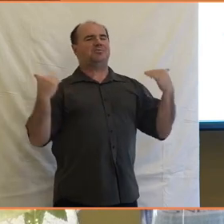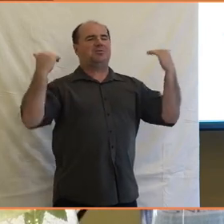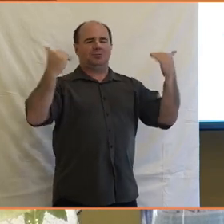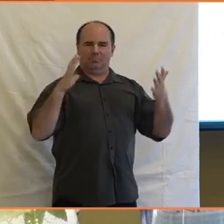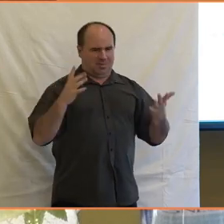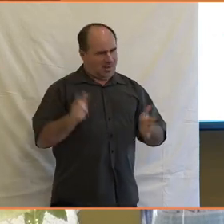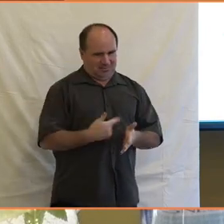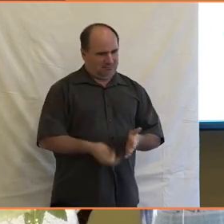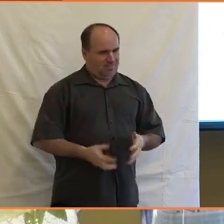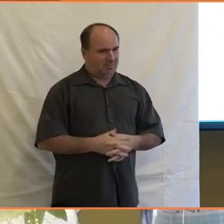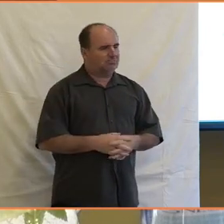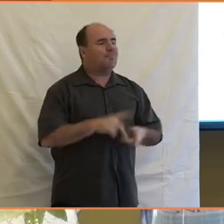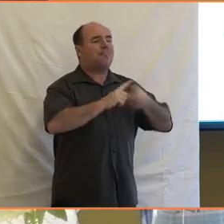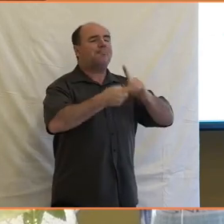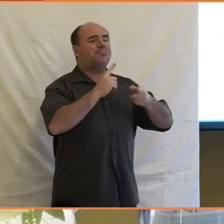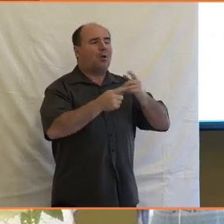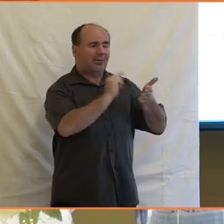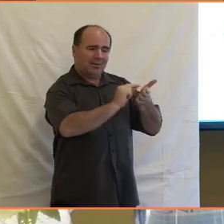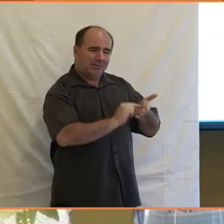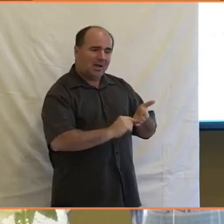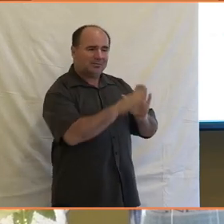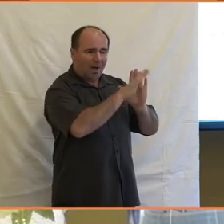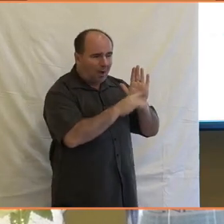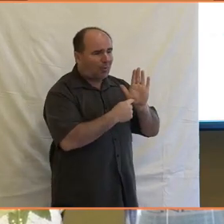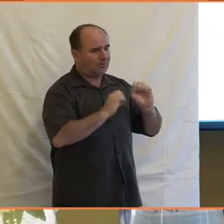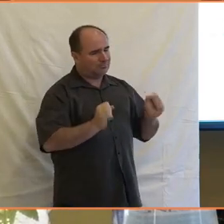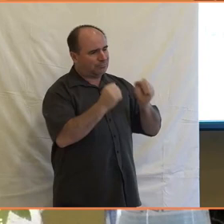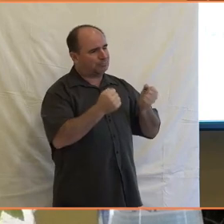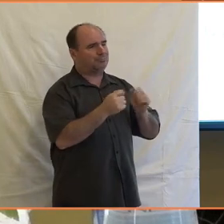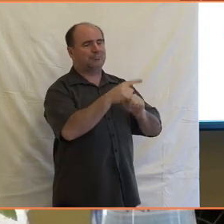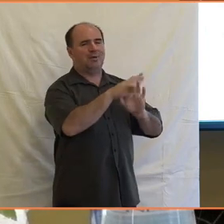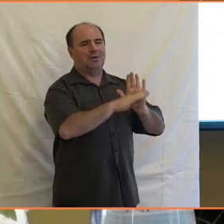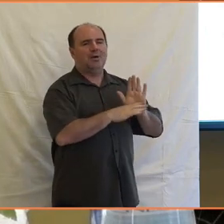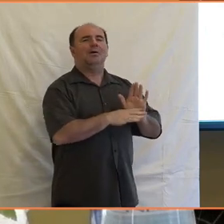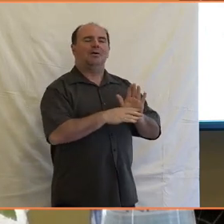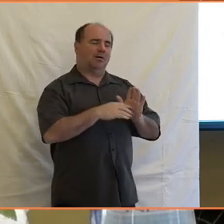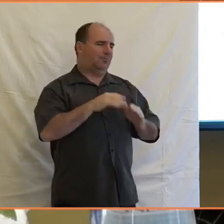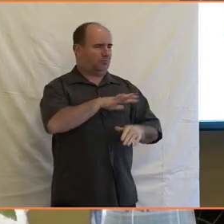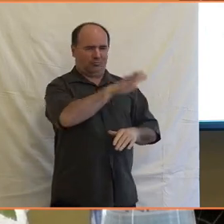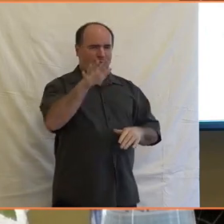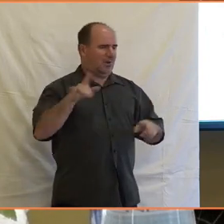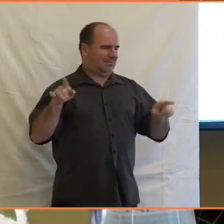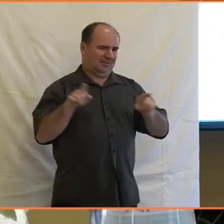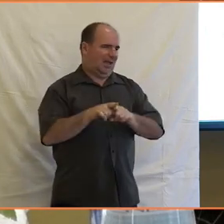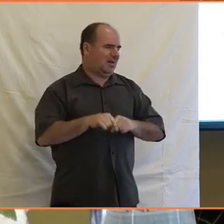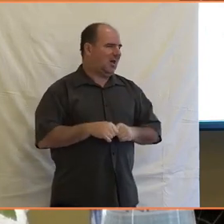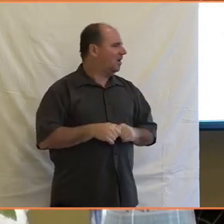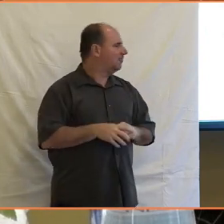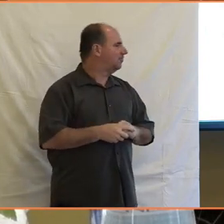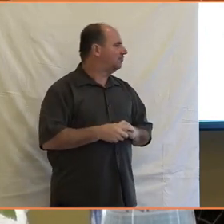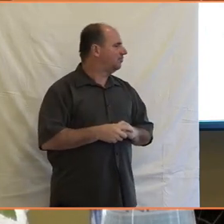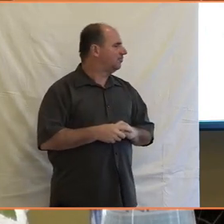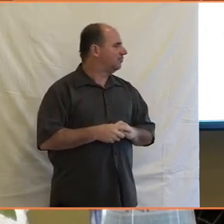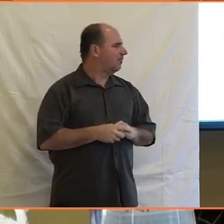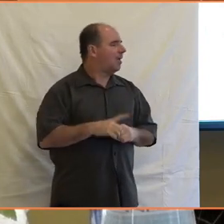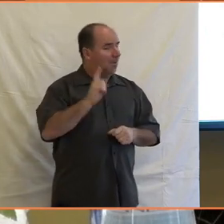agendy, tak ta priorita vlastně řešení problému digitální gramotnosti je všude podobná asi jako u nás. V